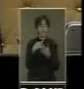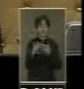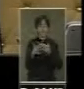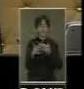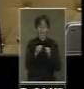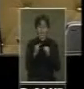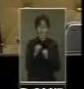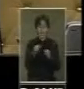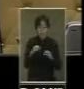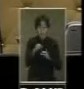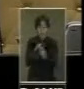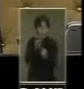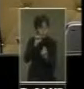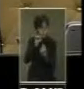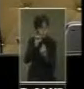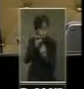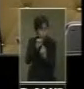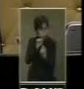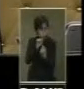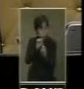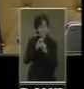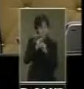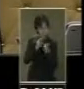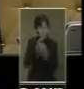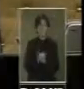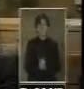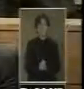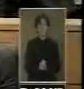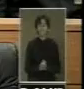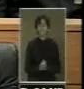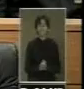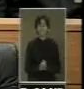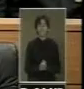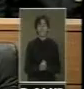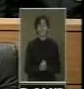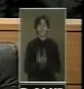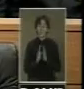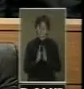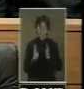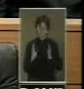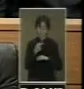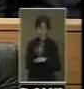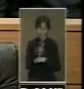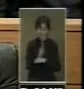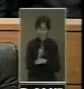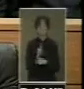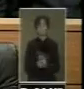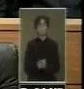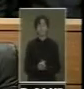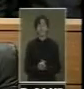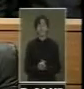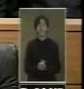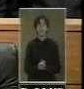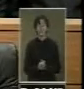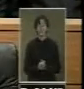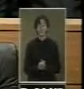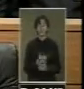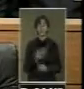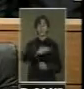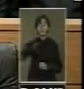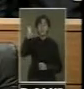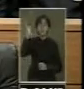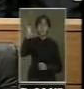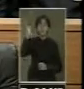พูดไม่ค่อยวกวนแล้วกันนะครับเชิญท่านสุนัยต่อนะครับ ขอบพระคุณครับท่านประธานครับสิ่งที่ผ